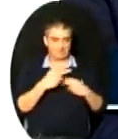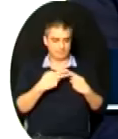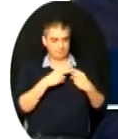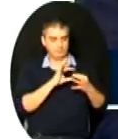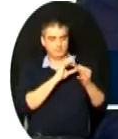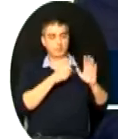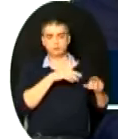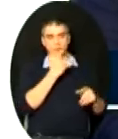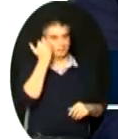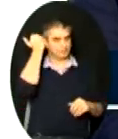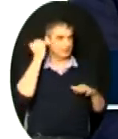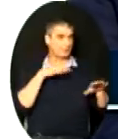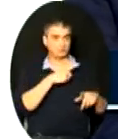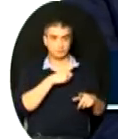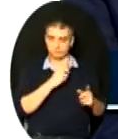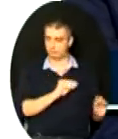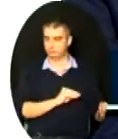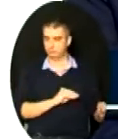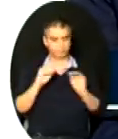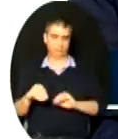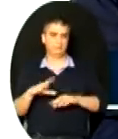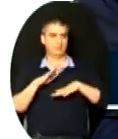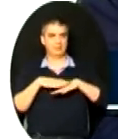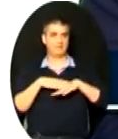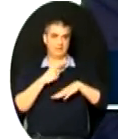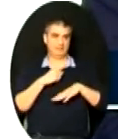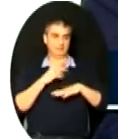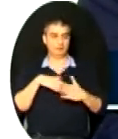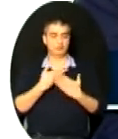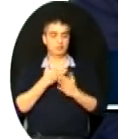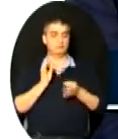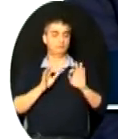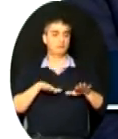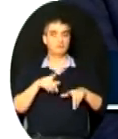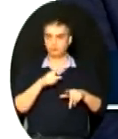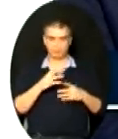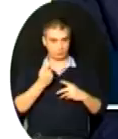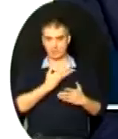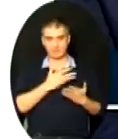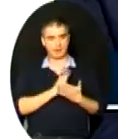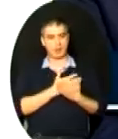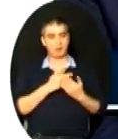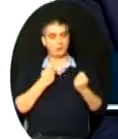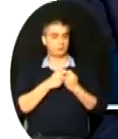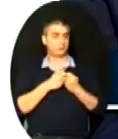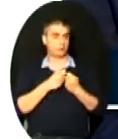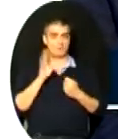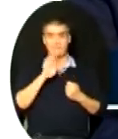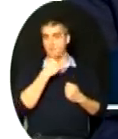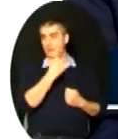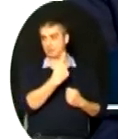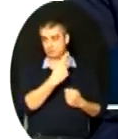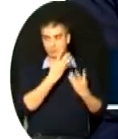לראש הממשלה, מזכיר הממשלה. הופ, הוא קופץ לתפקיד היועץ המשפטי לממשלה, מי שאולי יקבל החלטות לגבי נתניהו